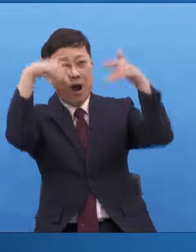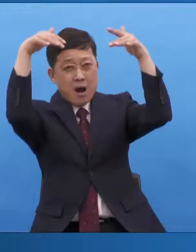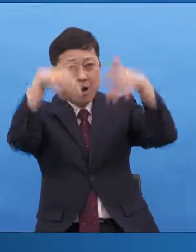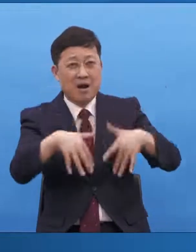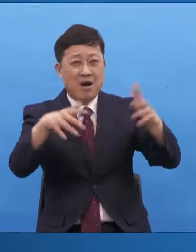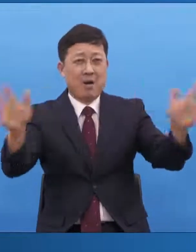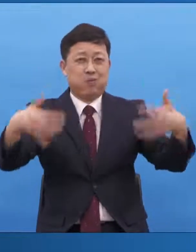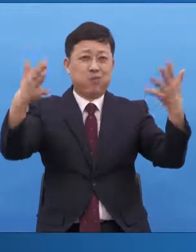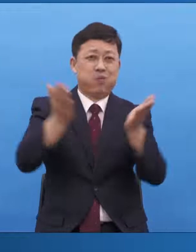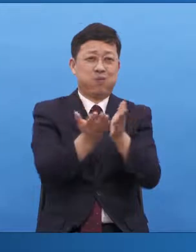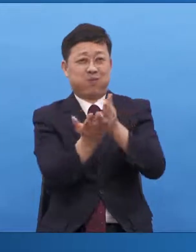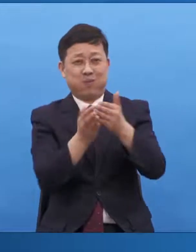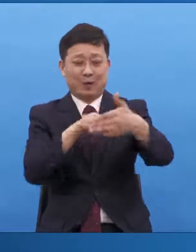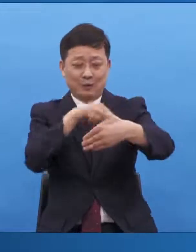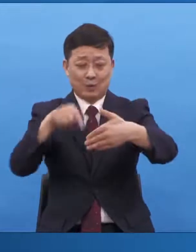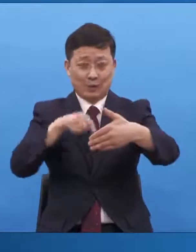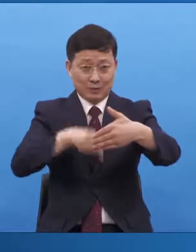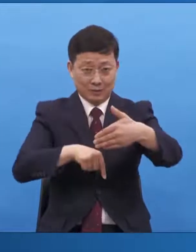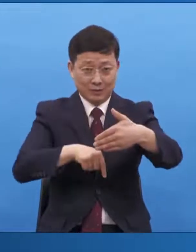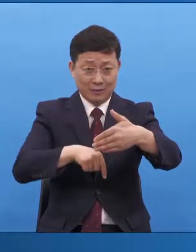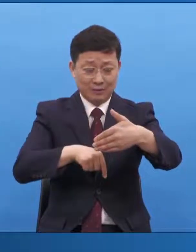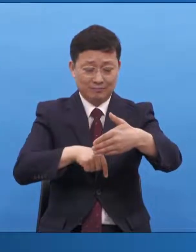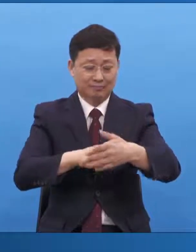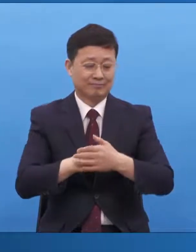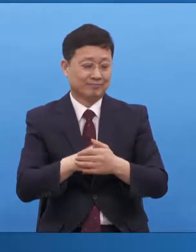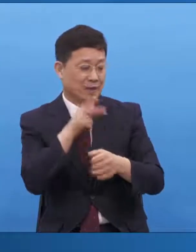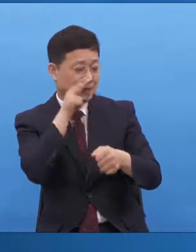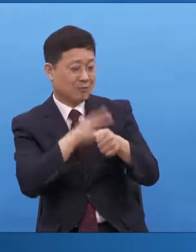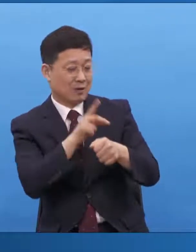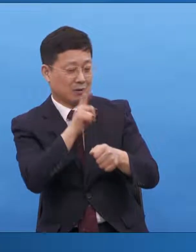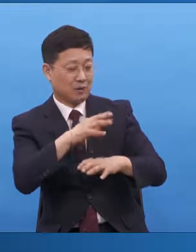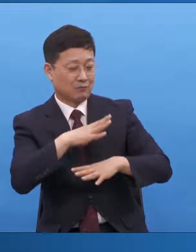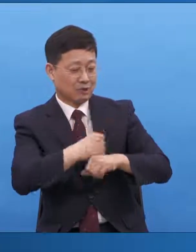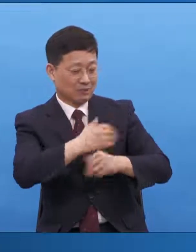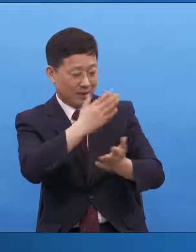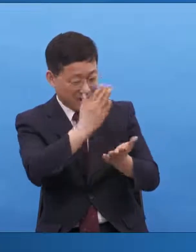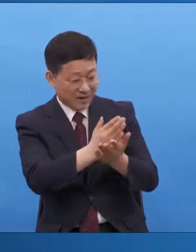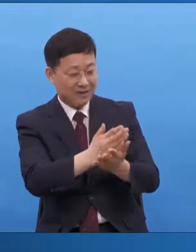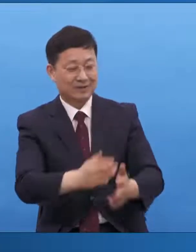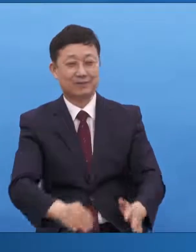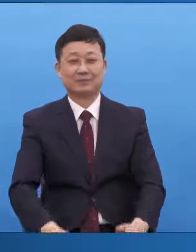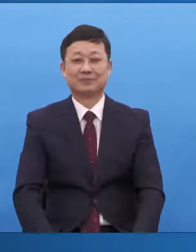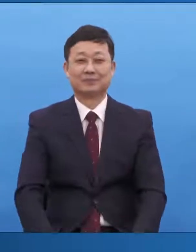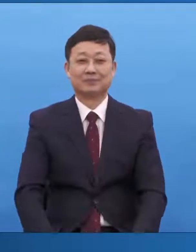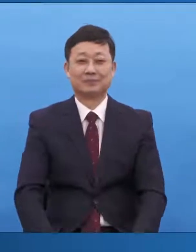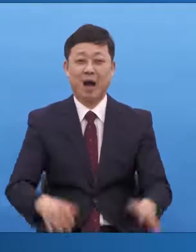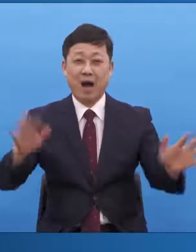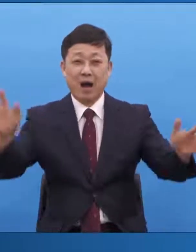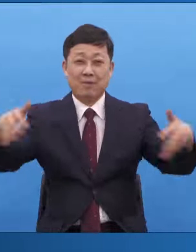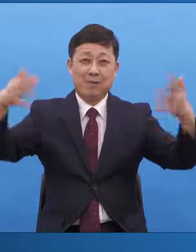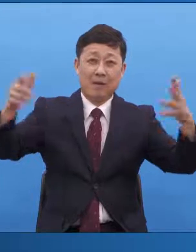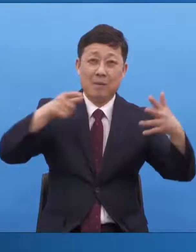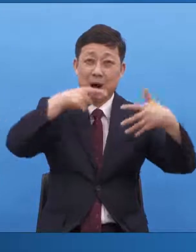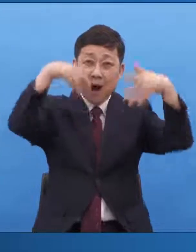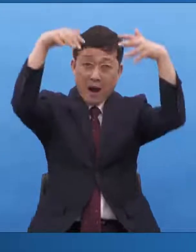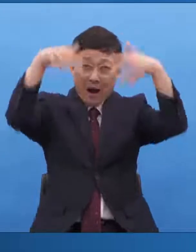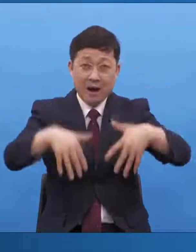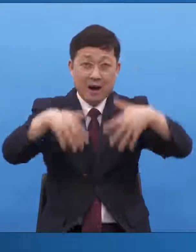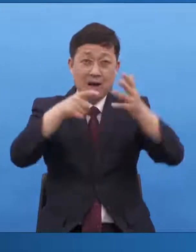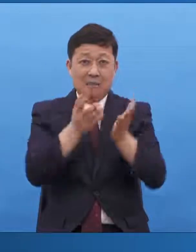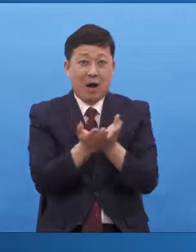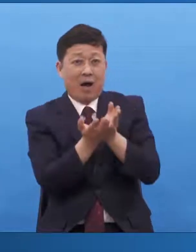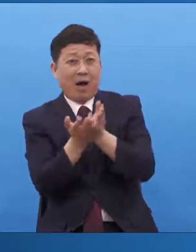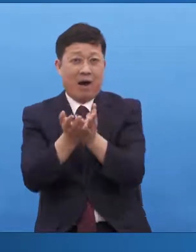풍랑 속에서. In the storm. 바울아 두려워 말라. Paul, do not be afraid. 풍랑 꽉 만났어. That when he faced a great